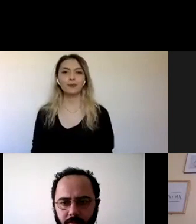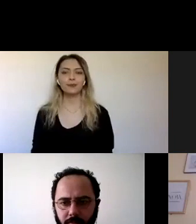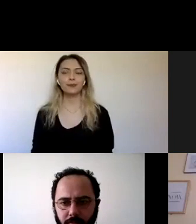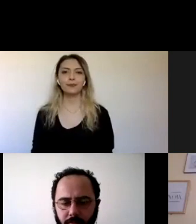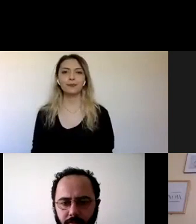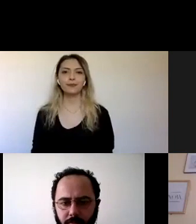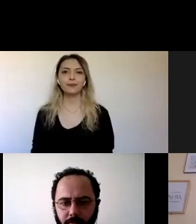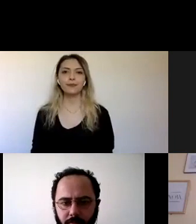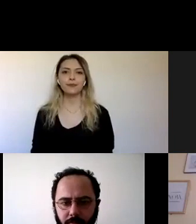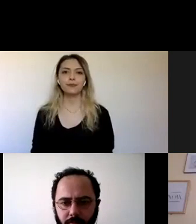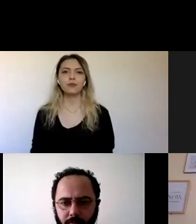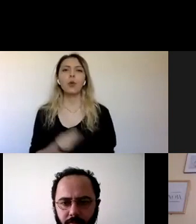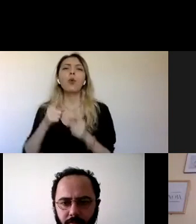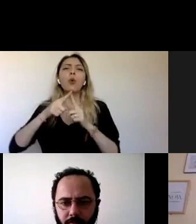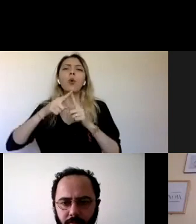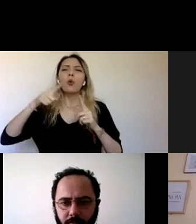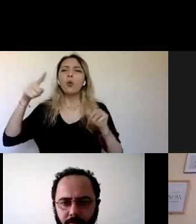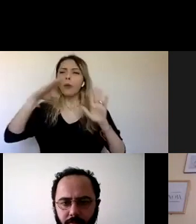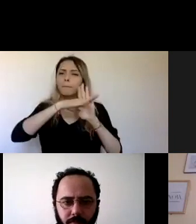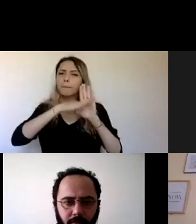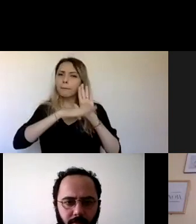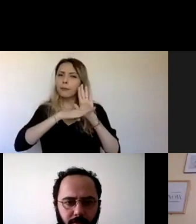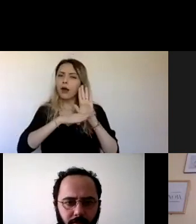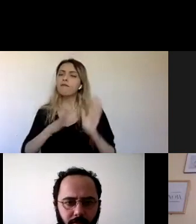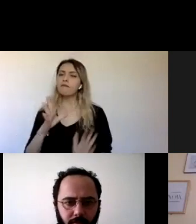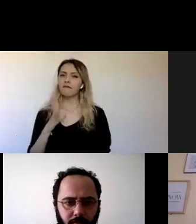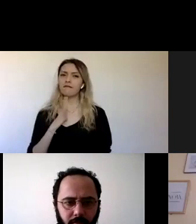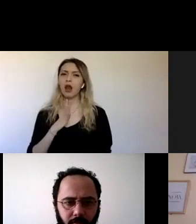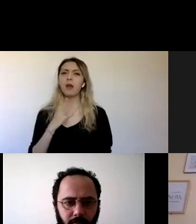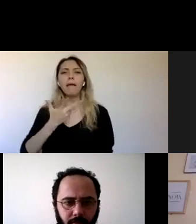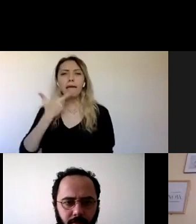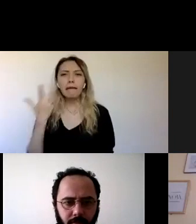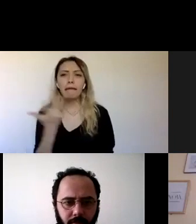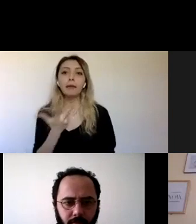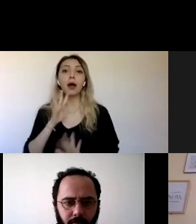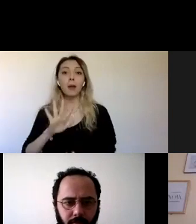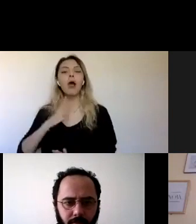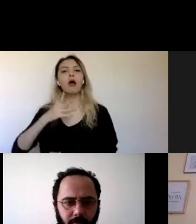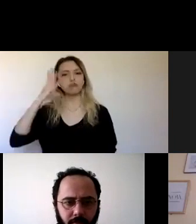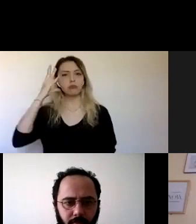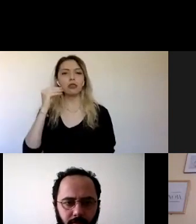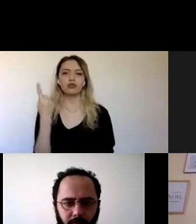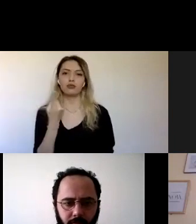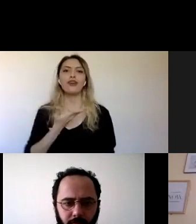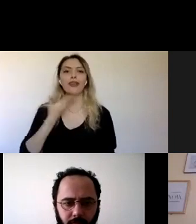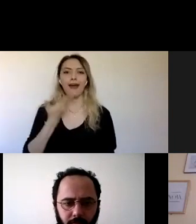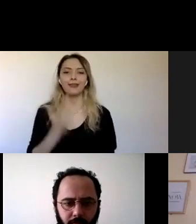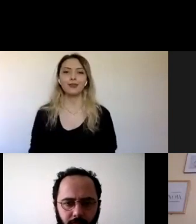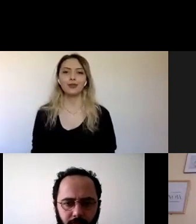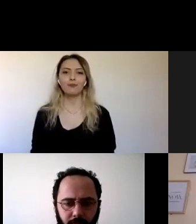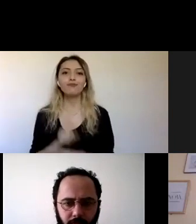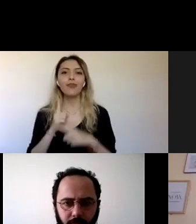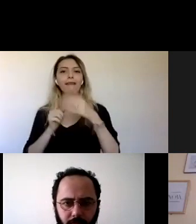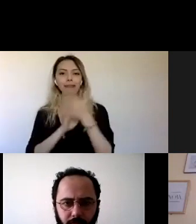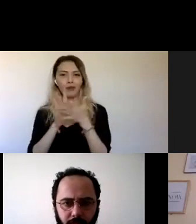uzun bir araç listem var. O yüzden mümkün olduğunca hızlı ve anlaşılır bir şekilde ilerlemeye çalışacağım. Bir yandan da Peri'nin içinde kolay